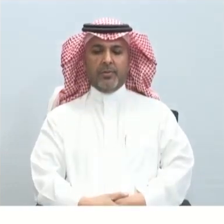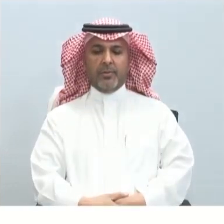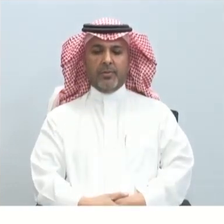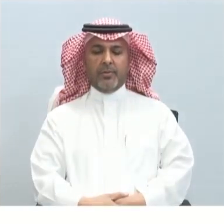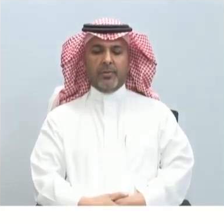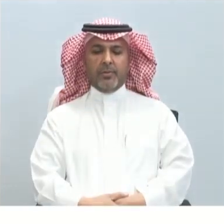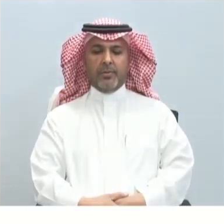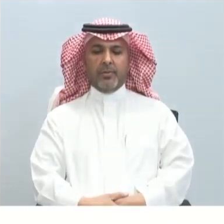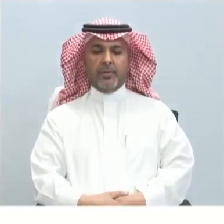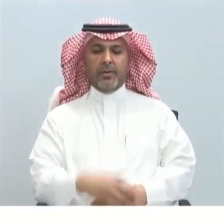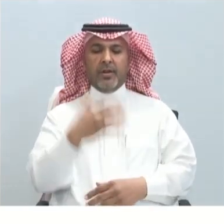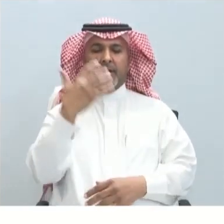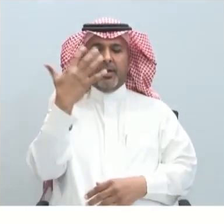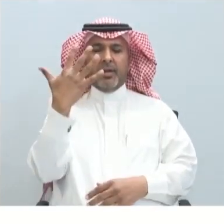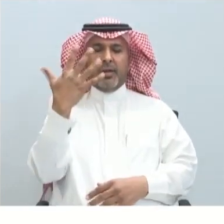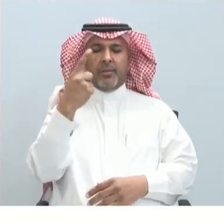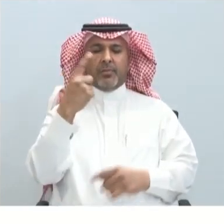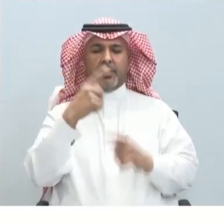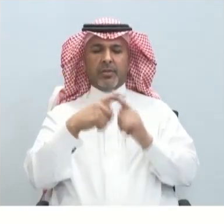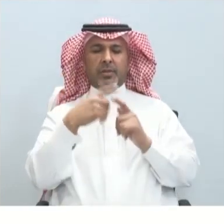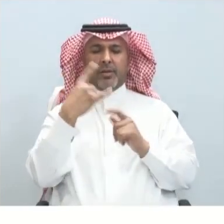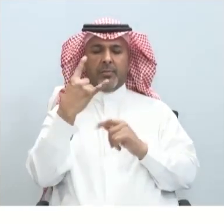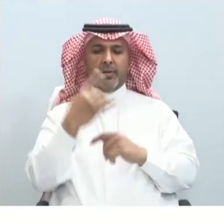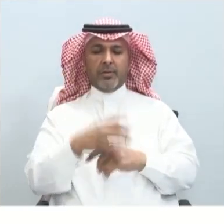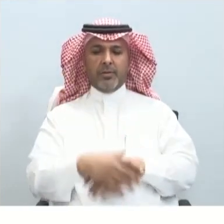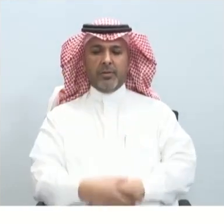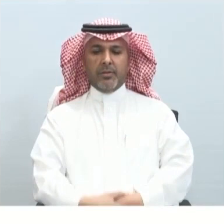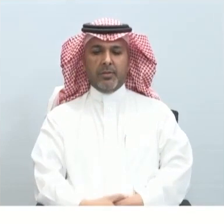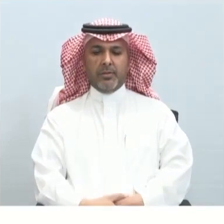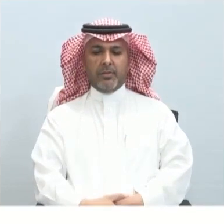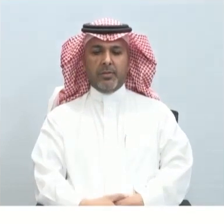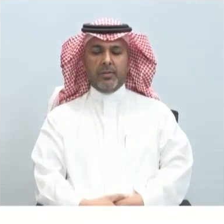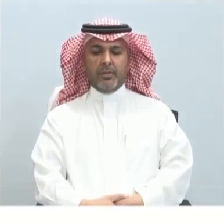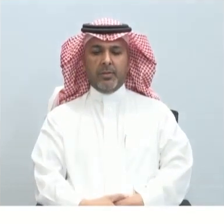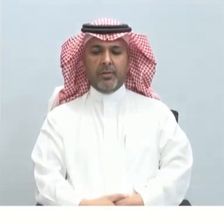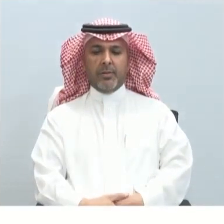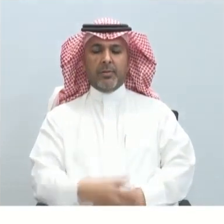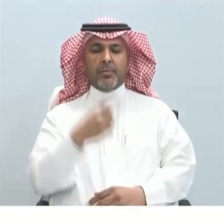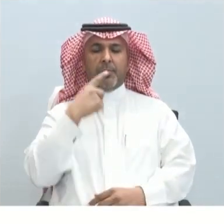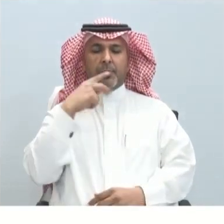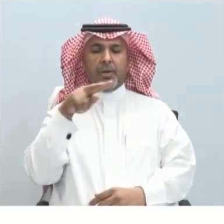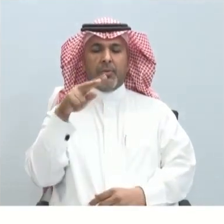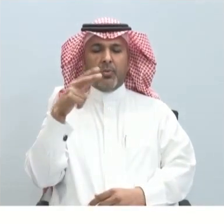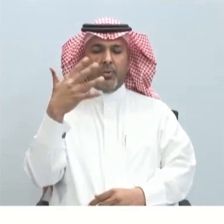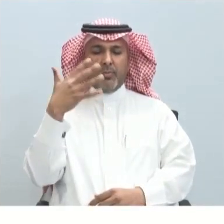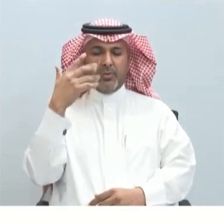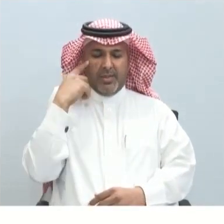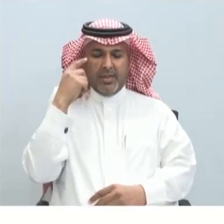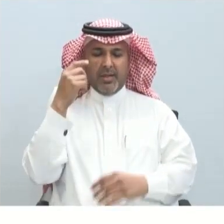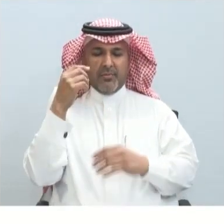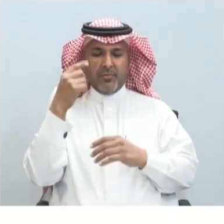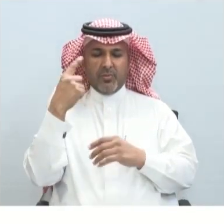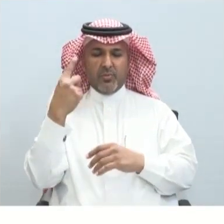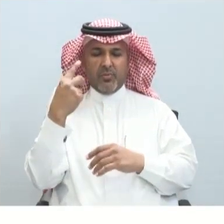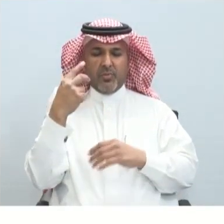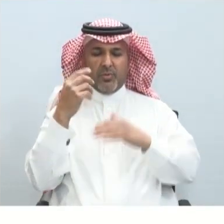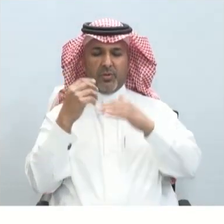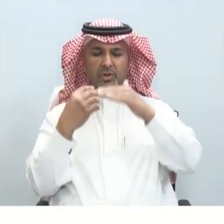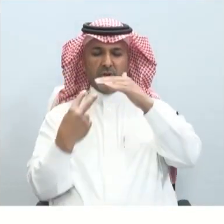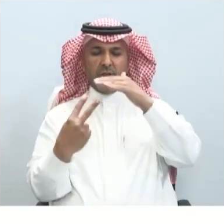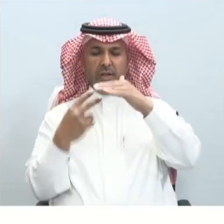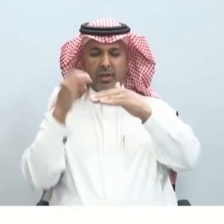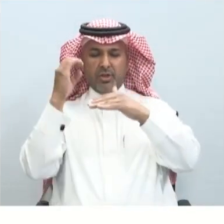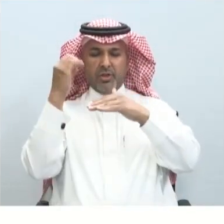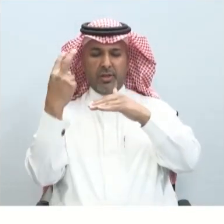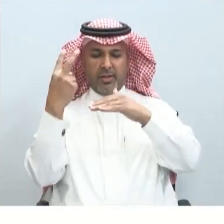جذر اثنين يعني حبيت احسبها بدون اله حاسبه لكن لو حبيت تحسبها بالاله الحاسبه حيطلع معك الجواب طبعا تقول